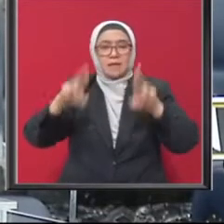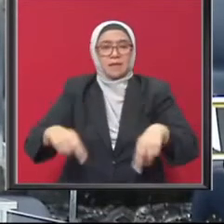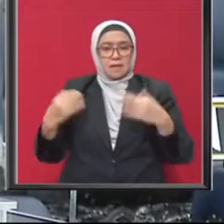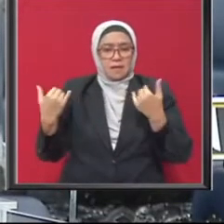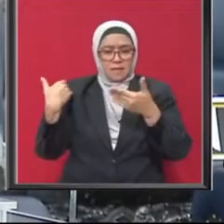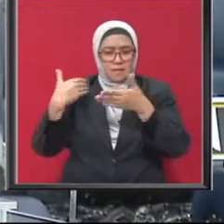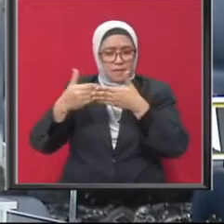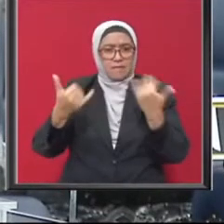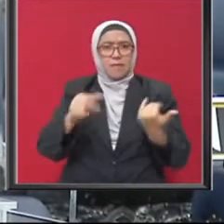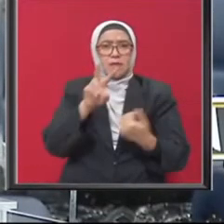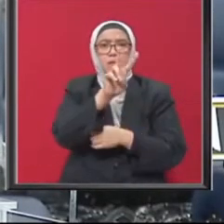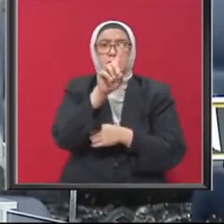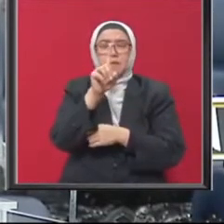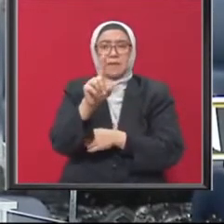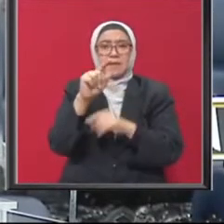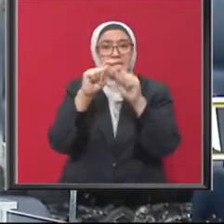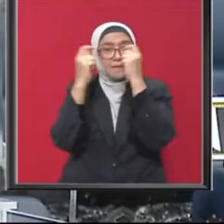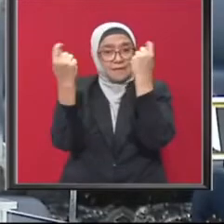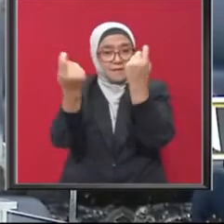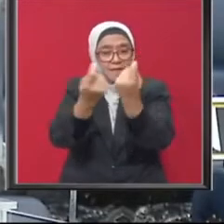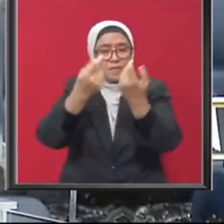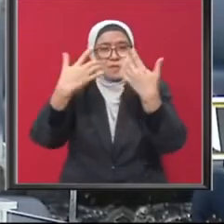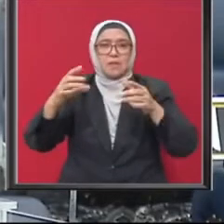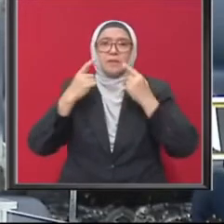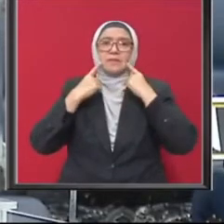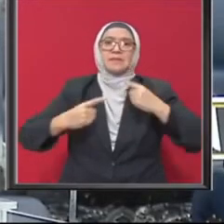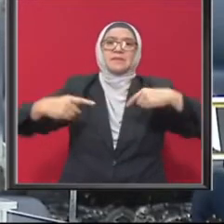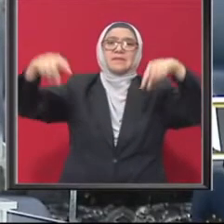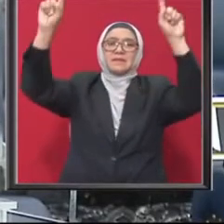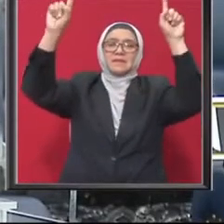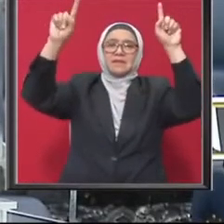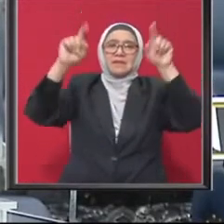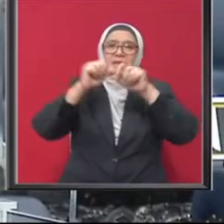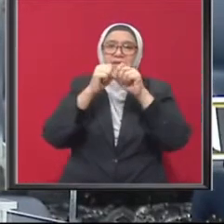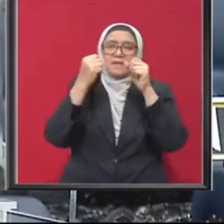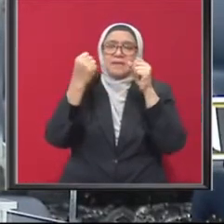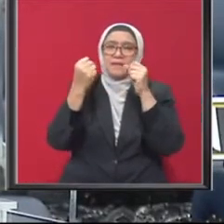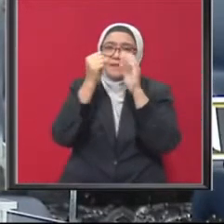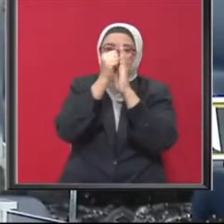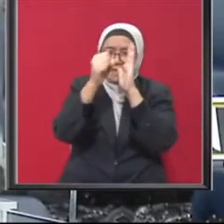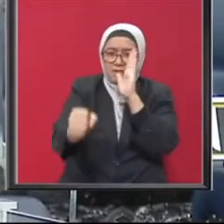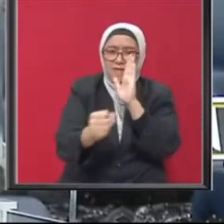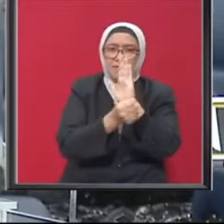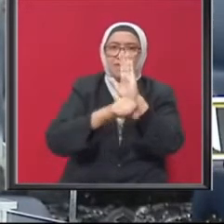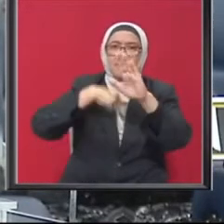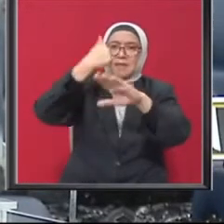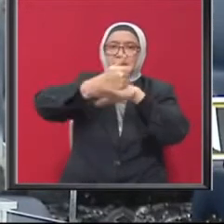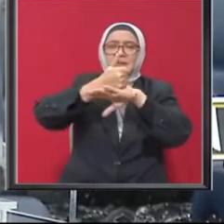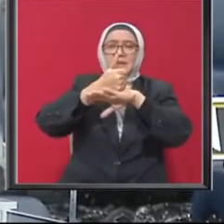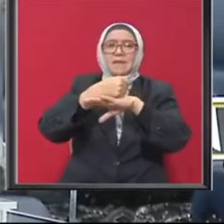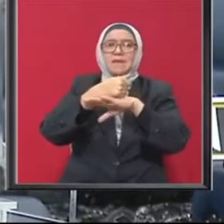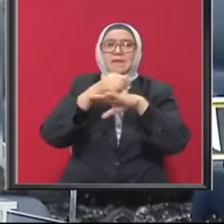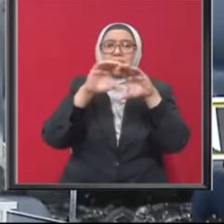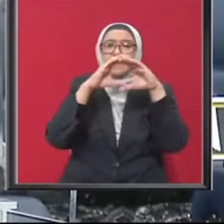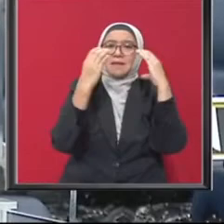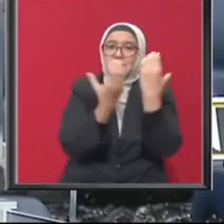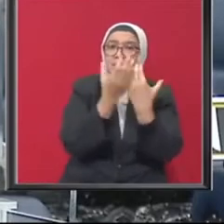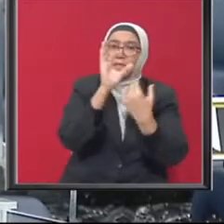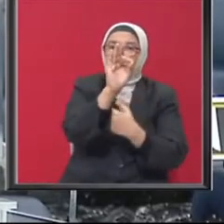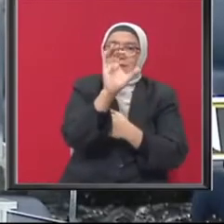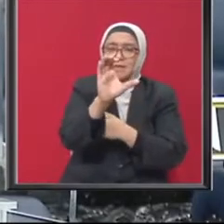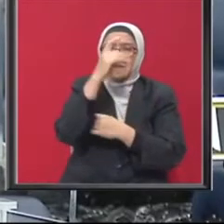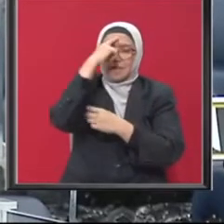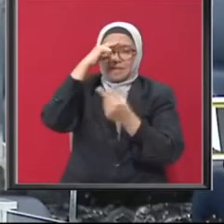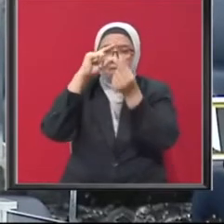pasukan telah pun berjaya memenuhi syarat-syarat pembentukan klub-klub sepakbola di menggantikan pasukannya dibentuk